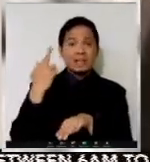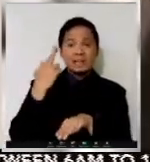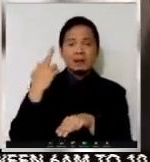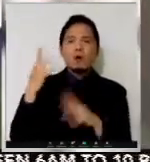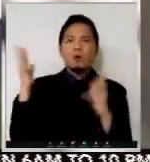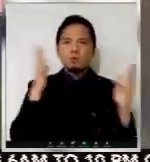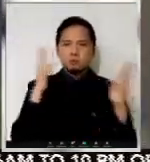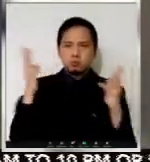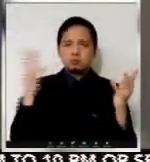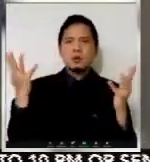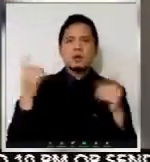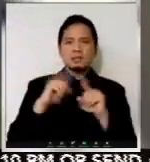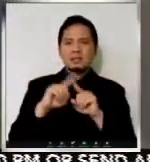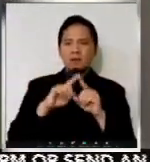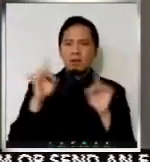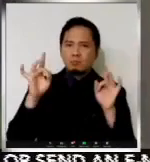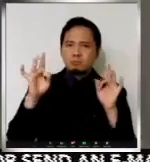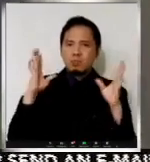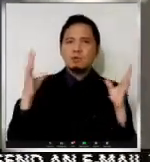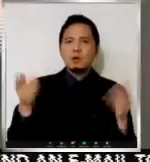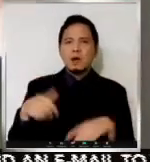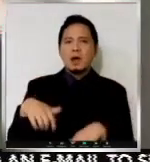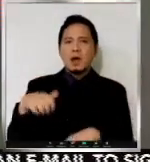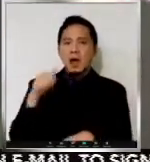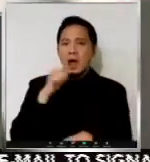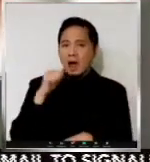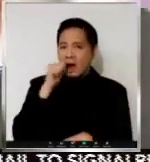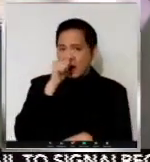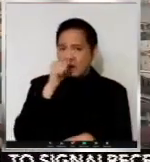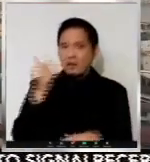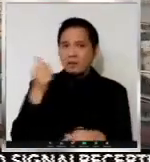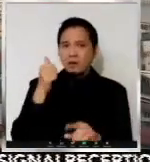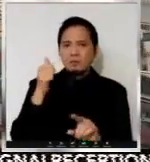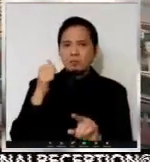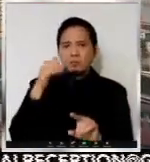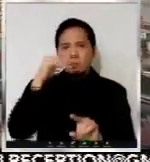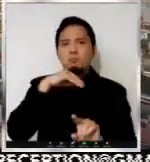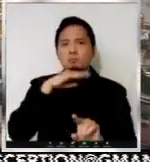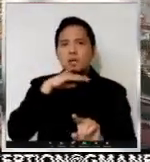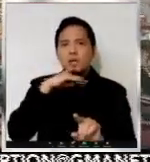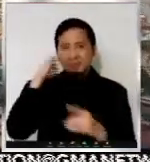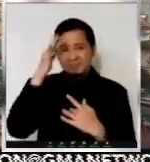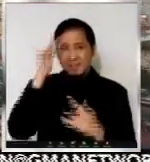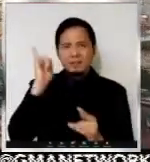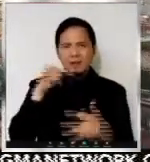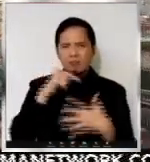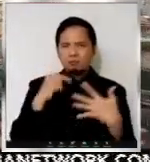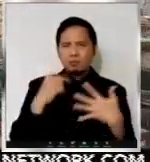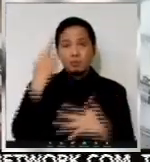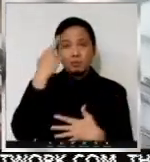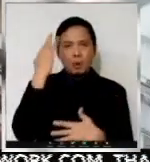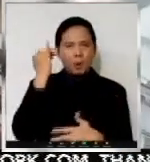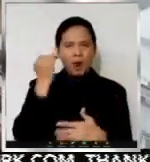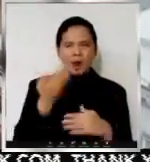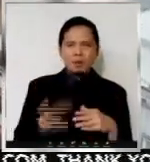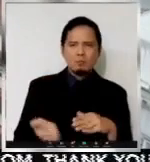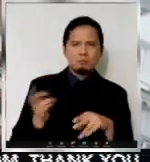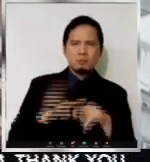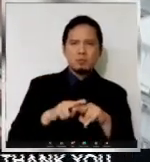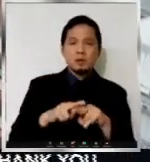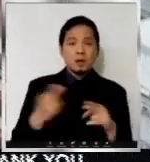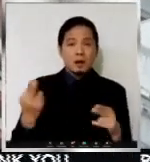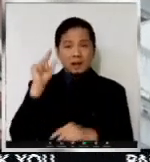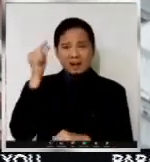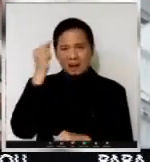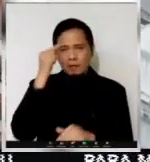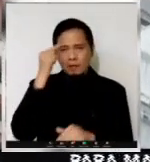ng krudo. Giit nila pansamantala lang ang pataas na trend ng inflation. Ginagawa na rin daw ng gobyerno ang lahat ng hakbang para mapabuti ang